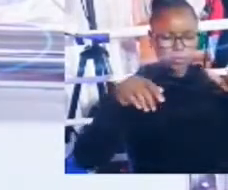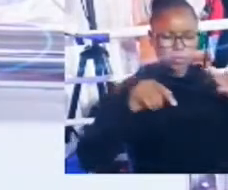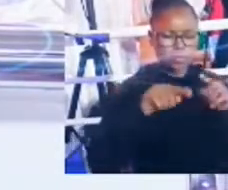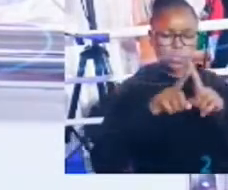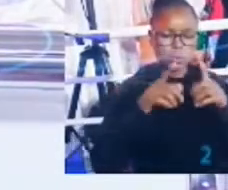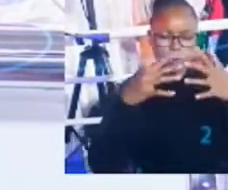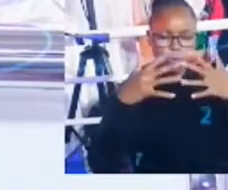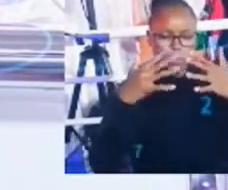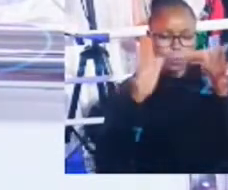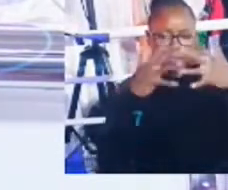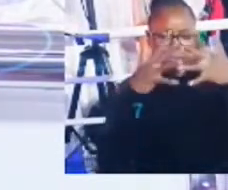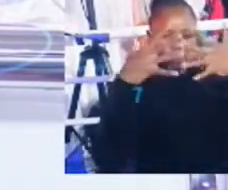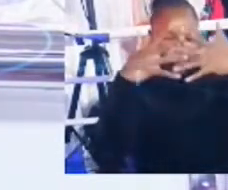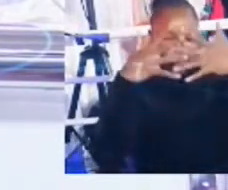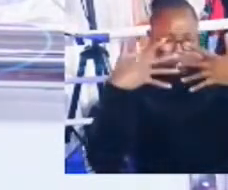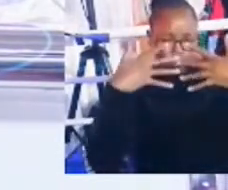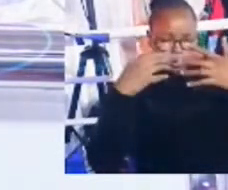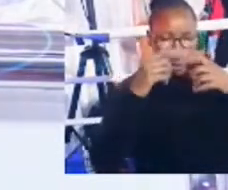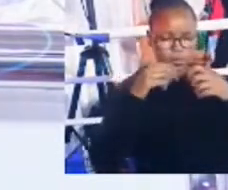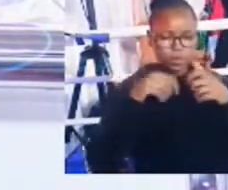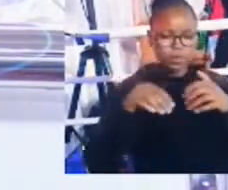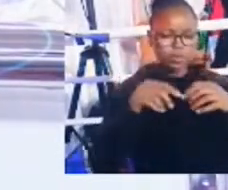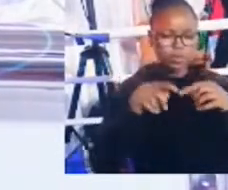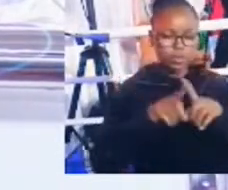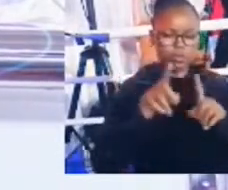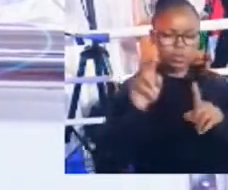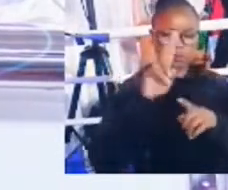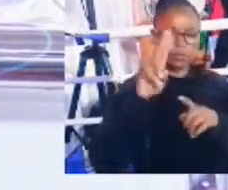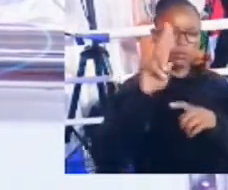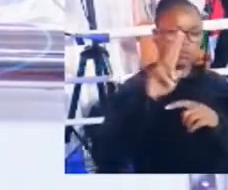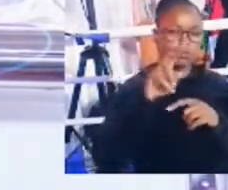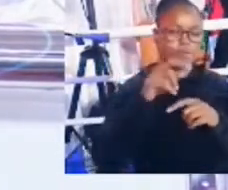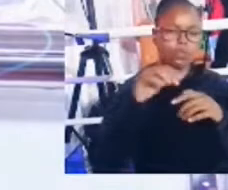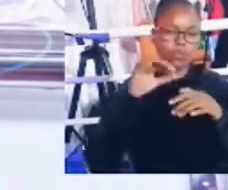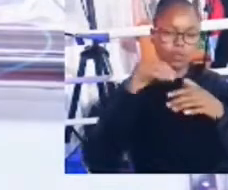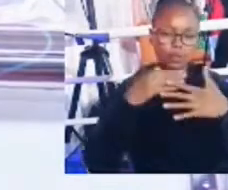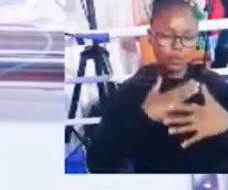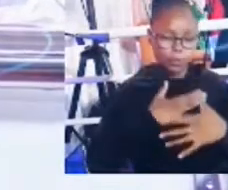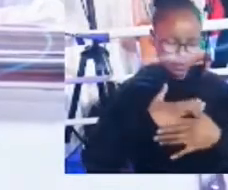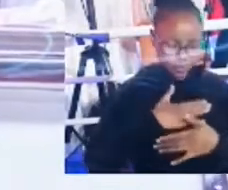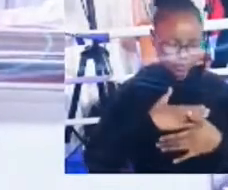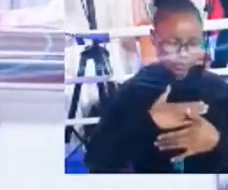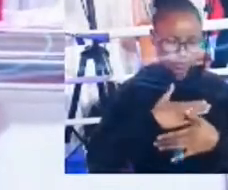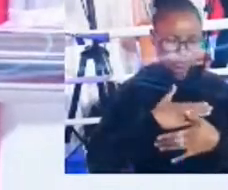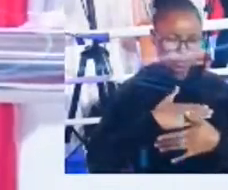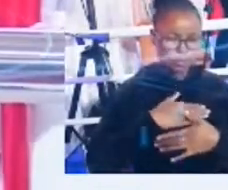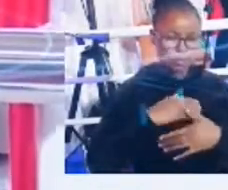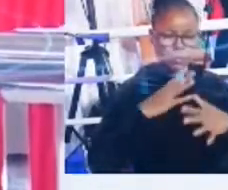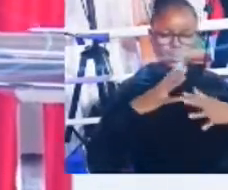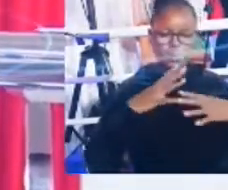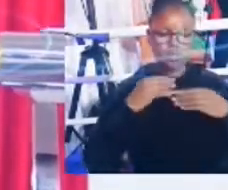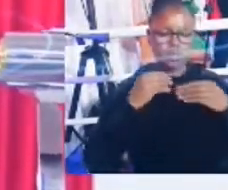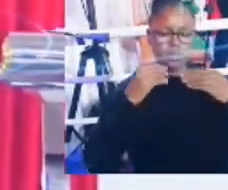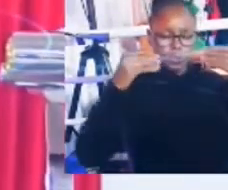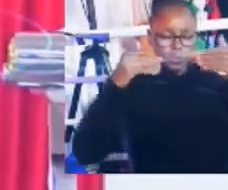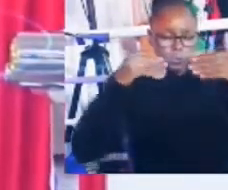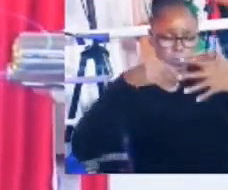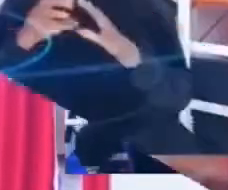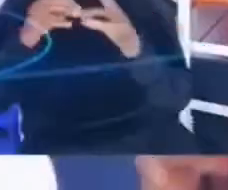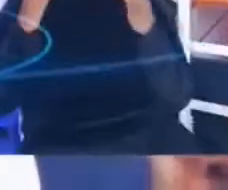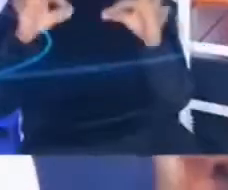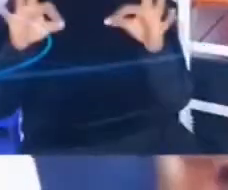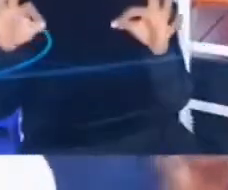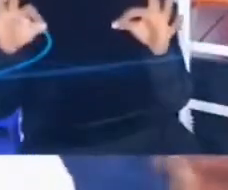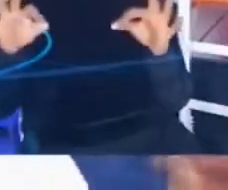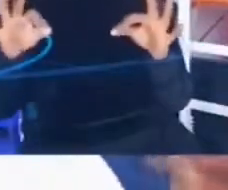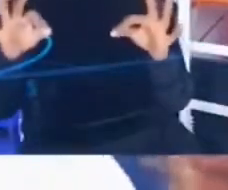matuine. Aranguwa kogo waku. Eranga idago zaida. Jikirira fedha. Jikirira dhahabu.